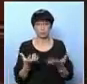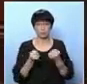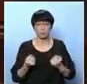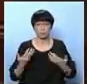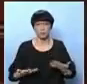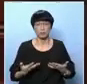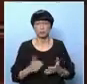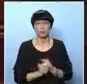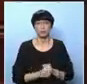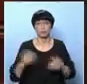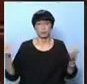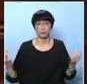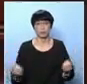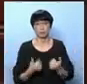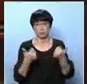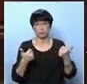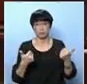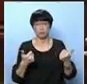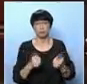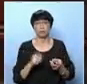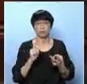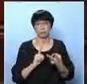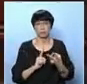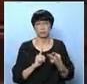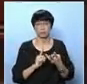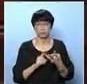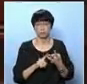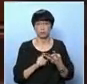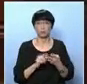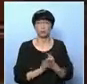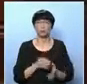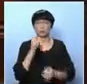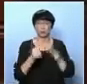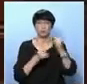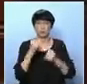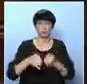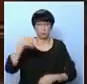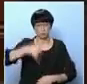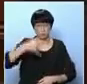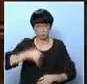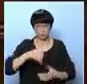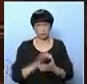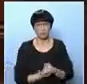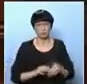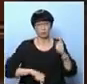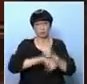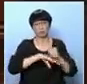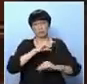家嘅嗰個輝煌成就；第三，佢會繼續詛咒話你下一步要做嘅嗰啲只不過係大白